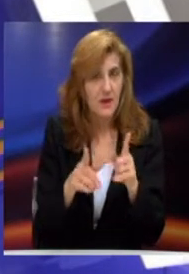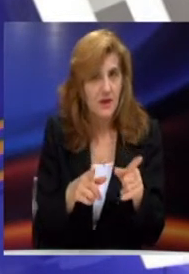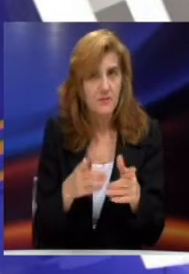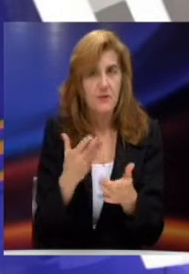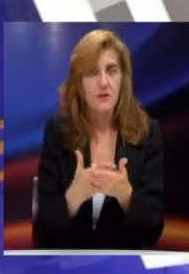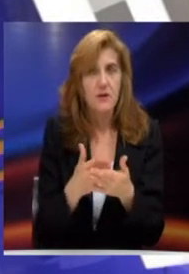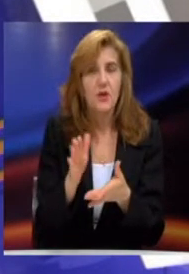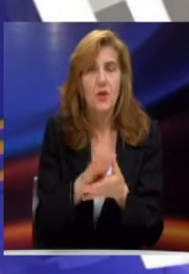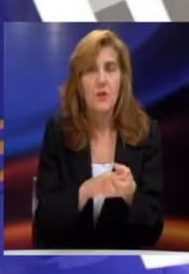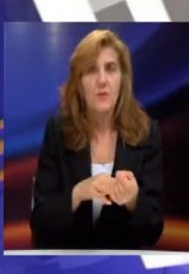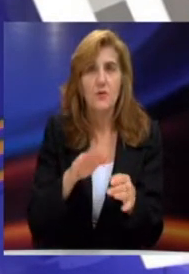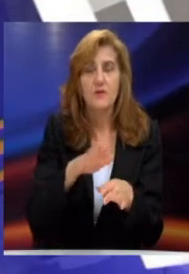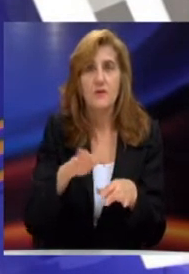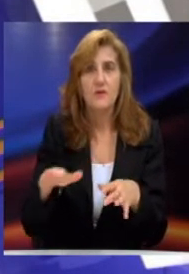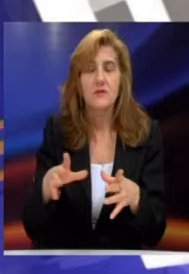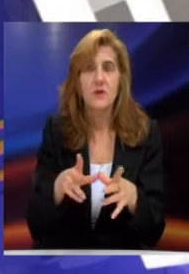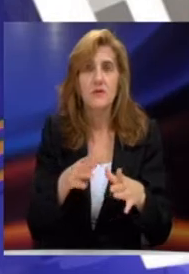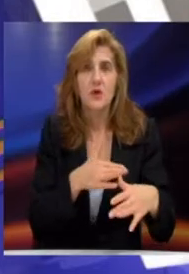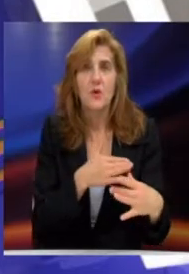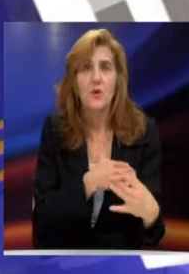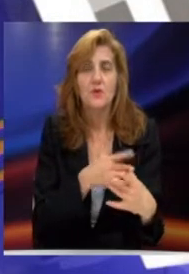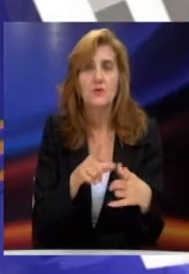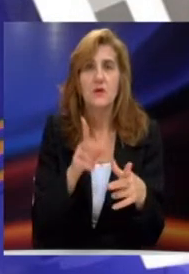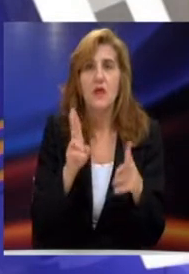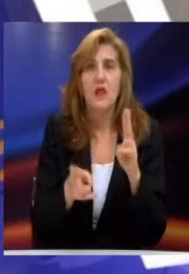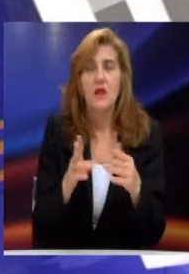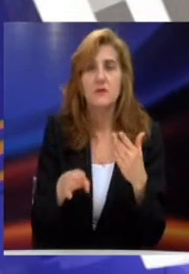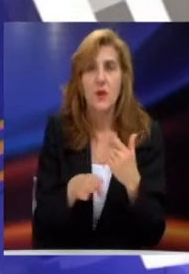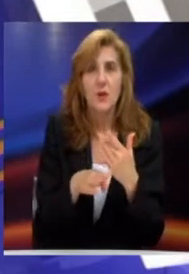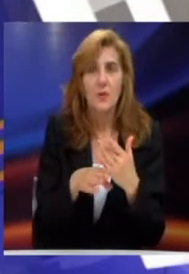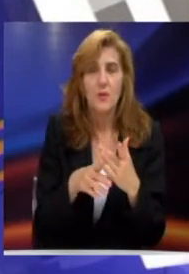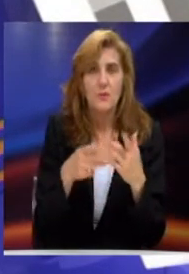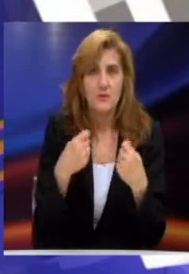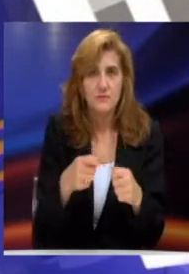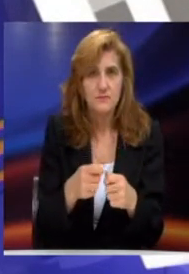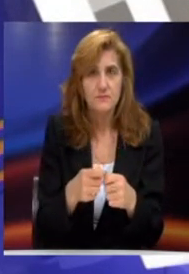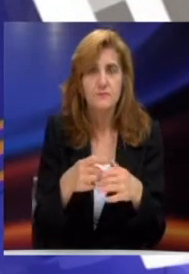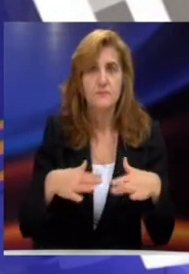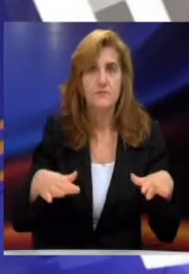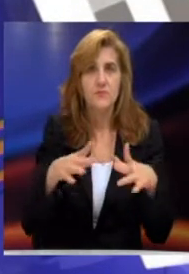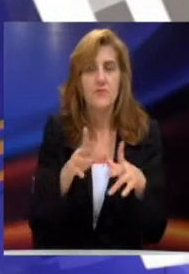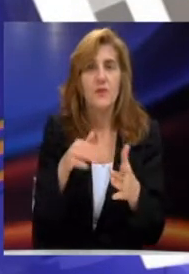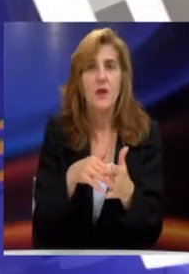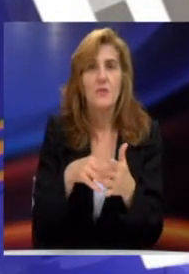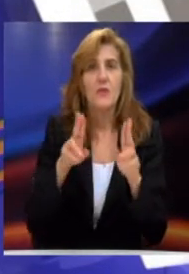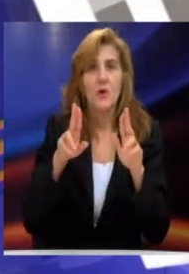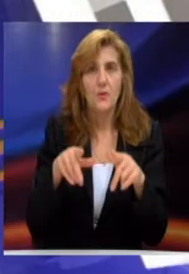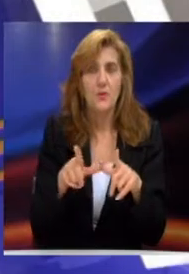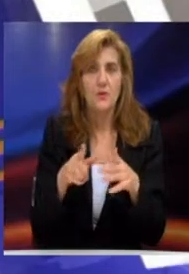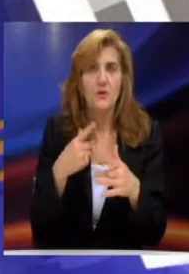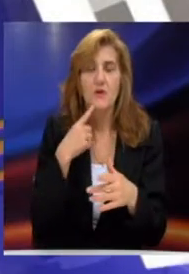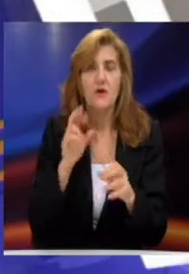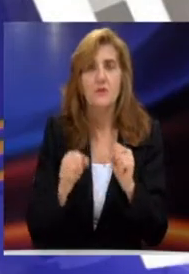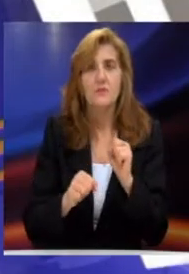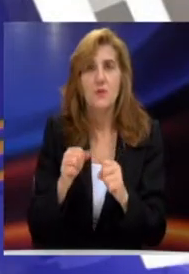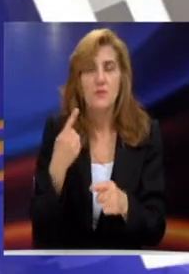takmičenje. Inicijativa je potekla od Đačkog parlamenta, a nastavnici su pomogli u realizaciji. Osnovna ideja je da se đacima omogući da